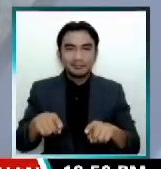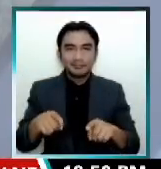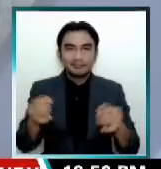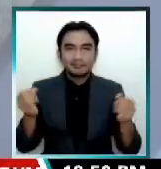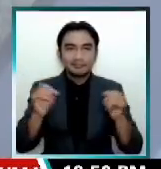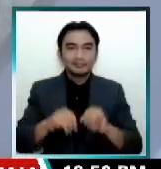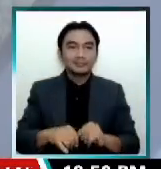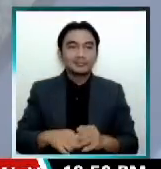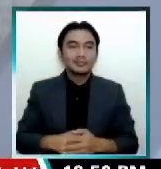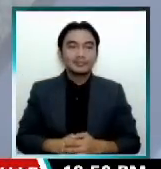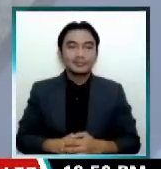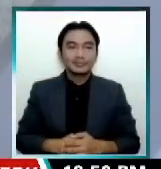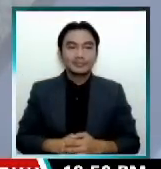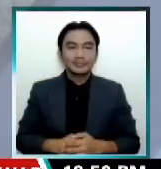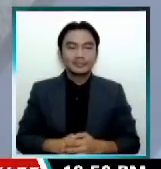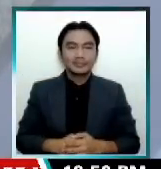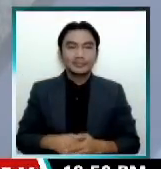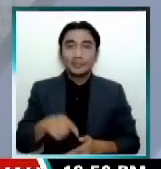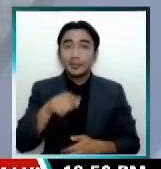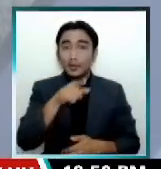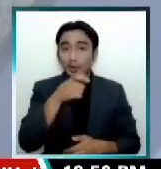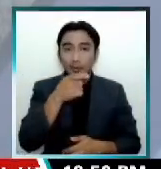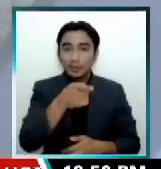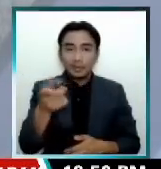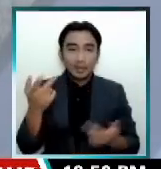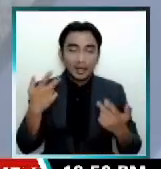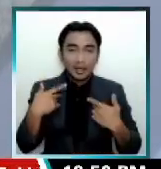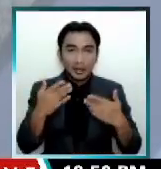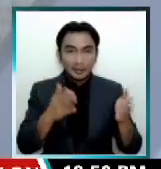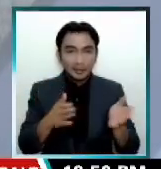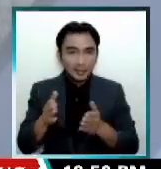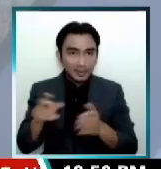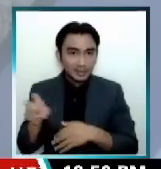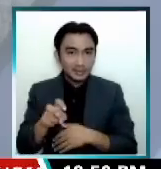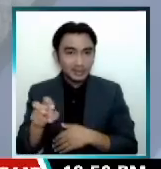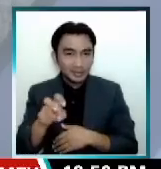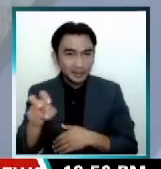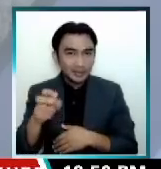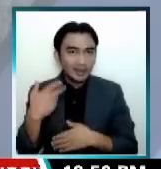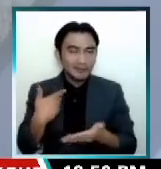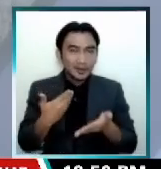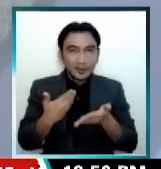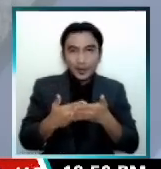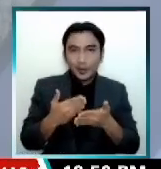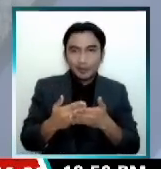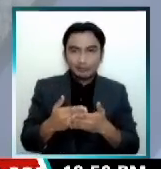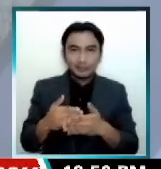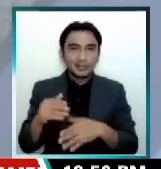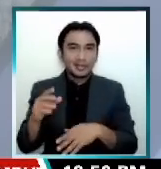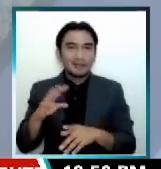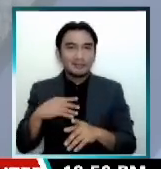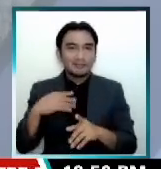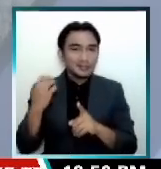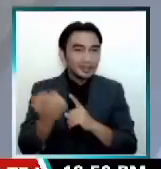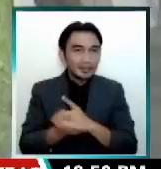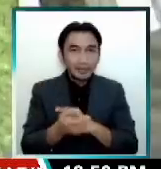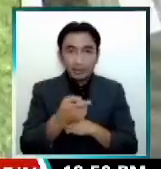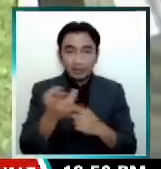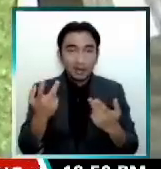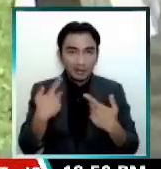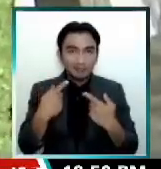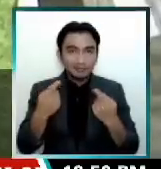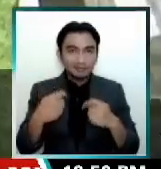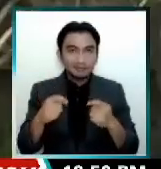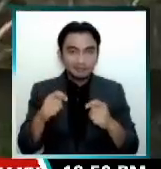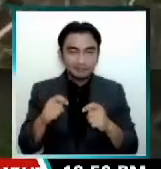Para sa mga may planong mag-travel ngayong weekend na close to nature ang hanap, nasubukan nyo na ba ang mag-river cruise at glamping? Sa 2P